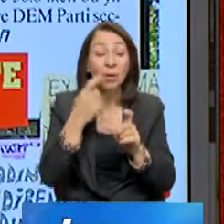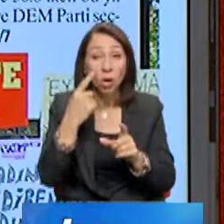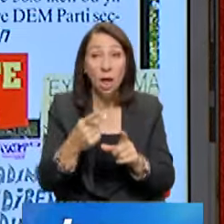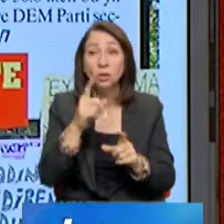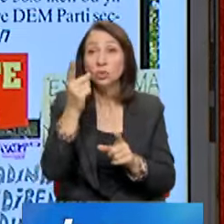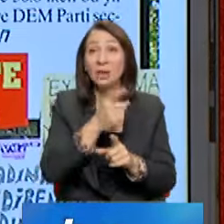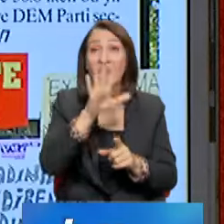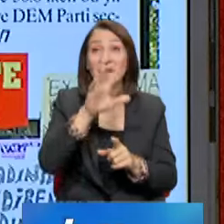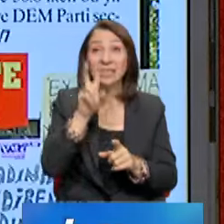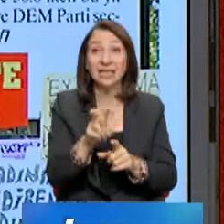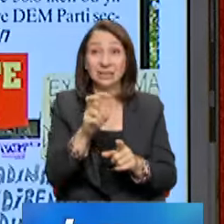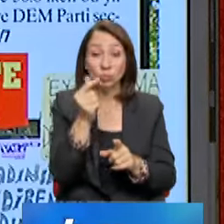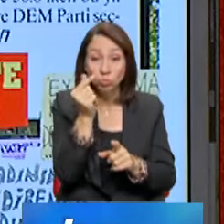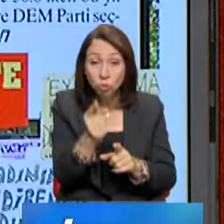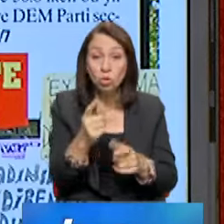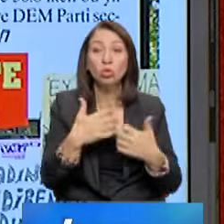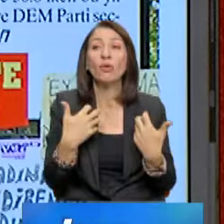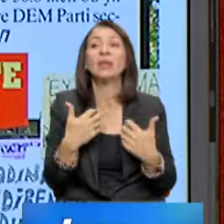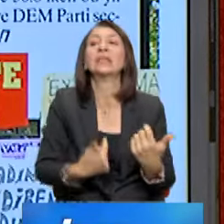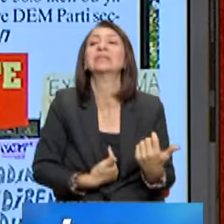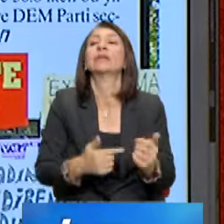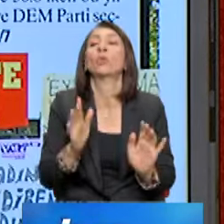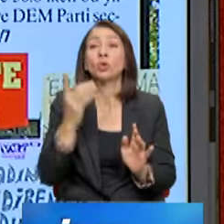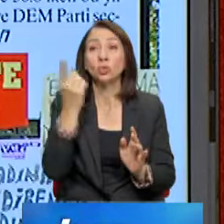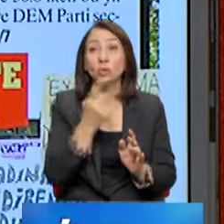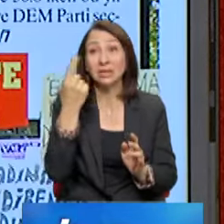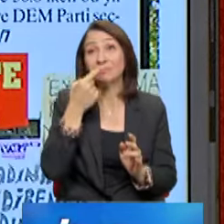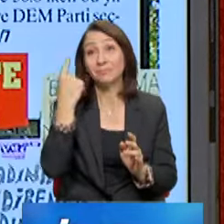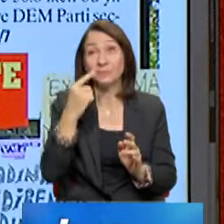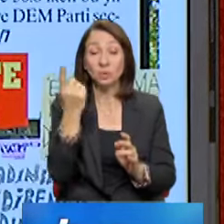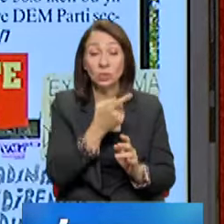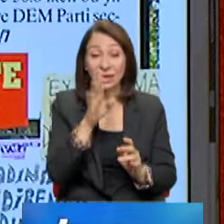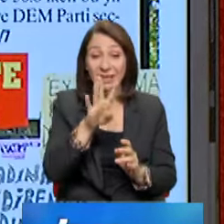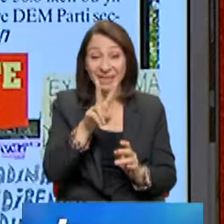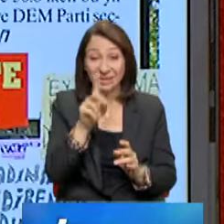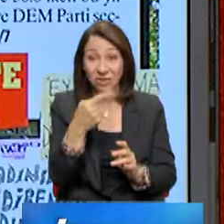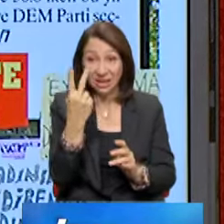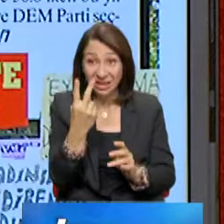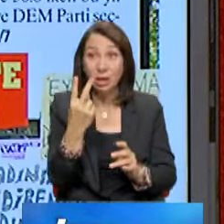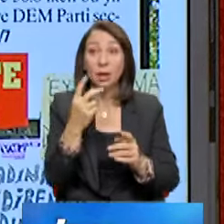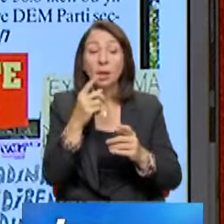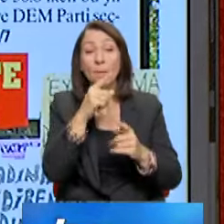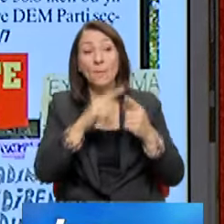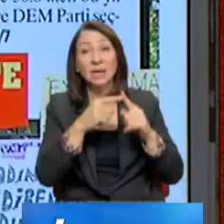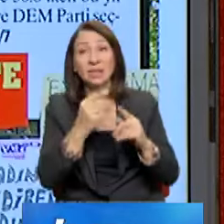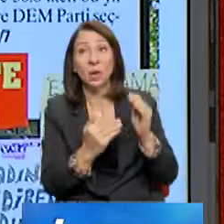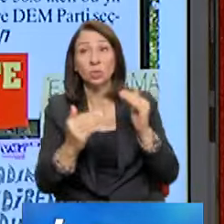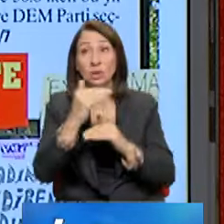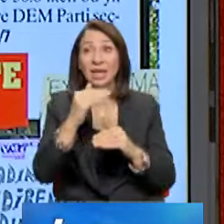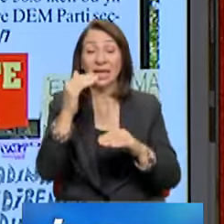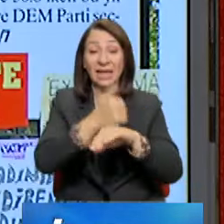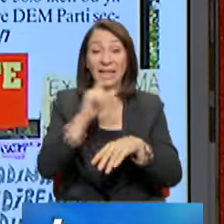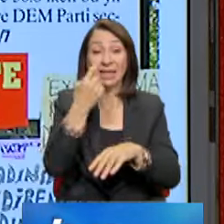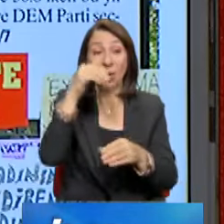%58,5'u kendini güvende görmüyor. Geçen yıl %42,2 ölçülen endeksteki artış siyasi parti bazında daha yüksek.